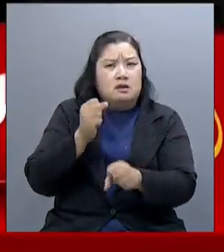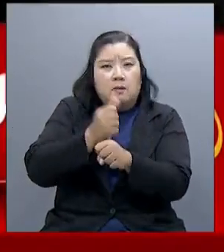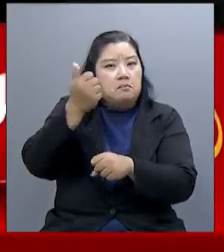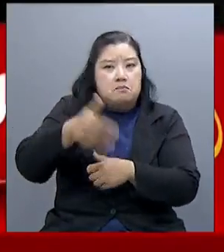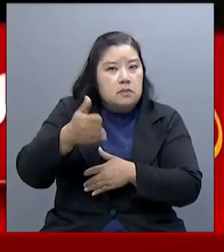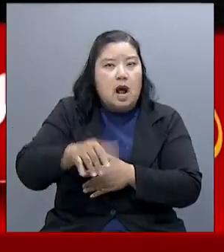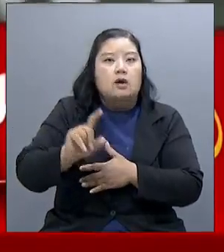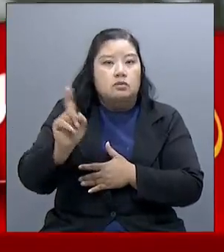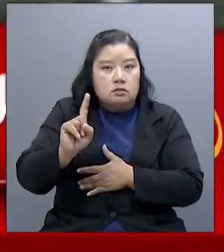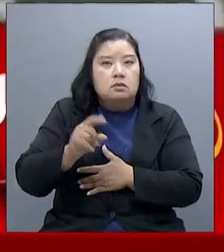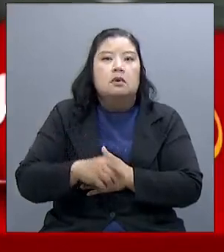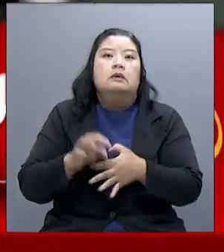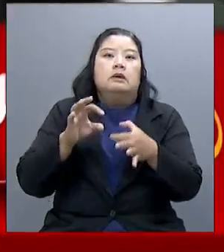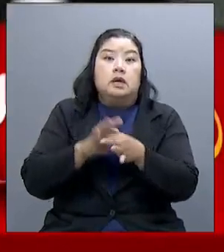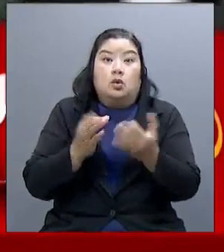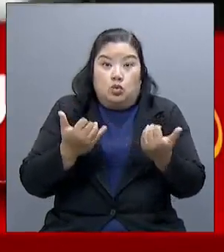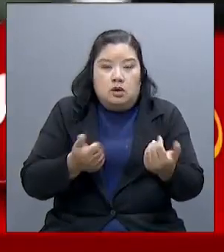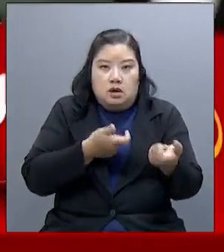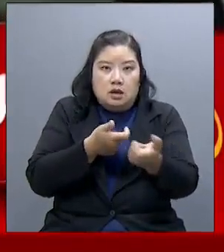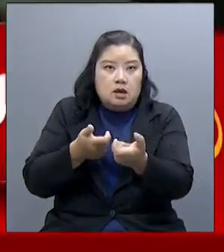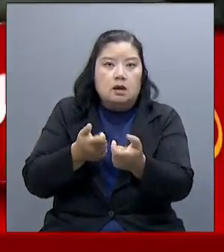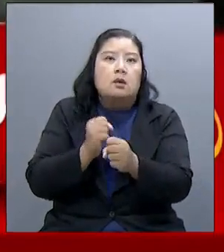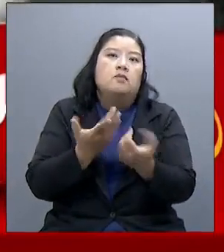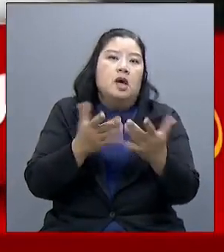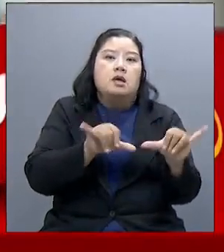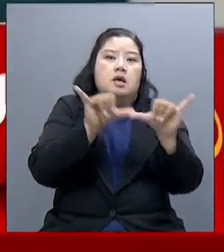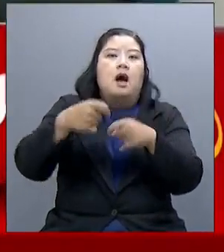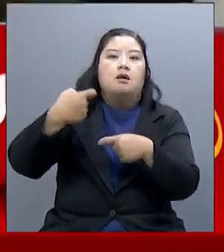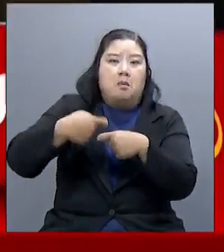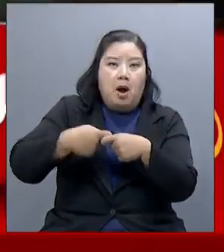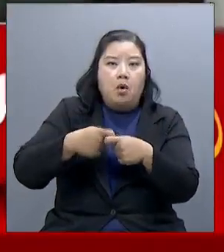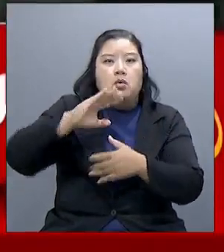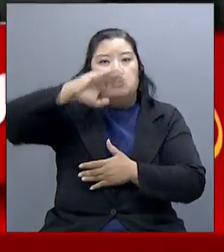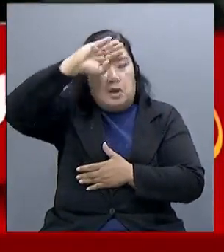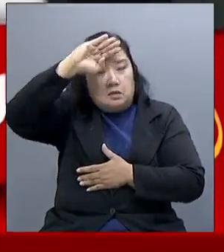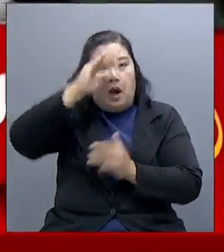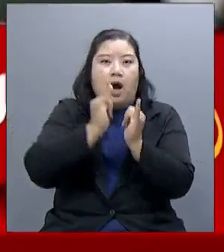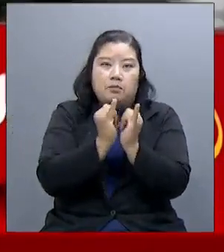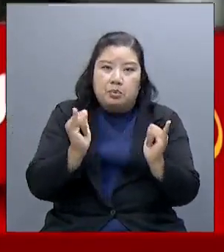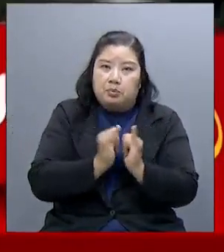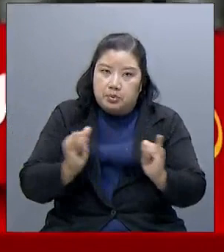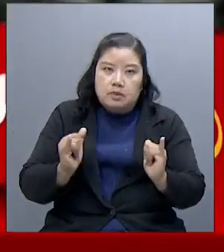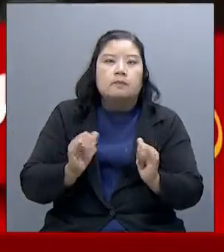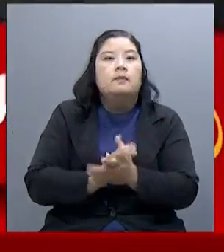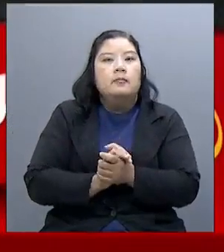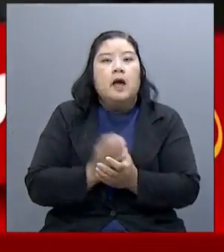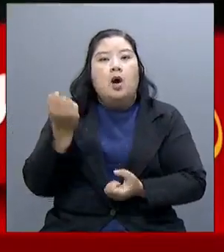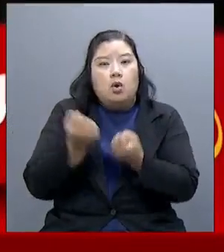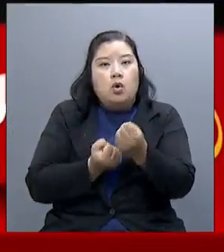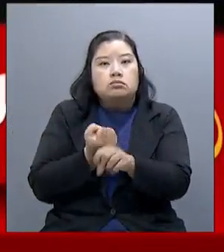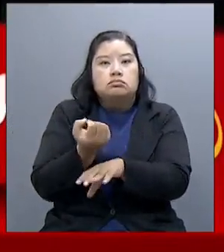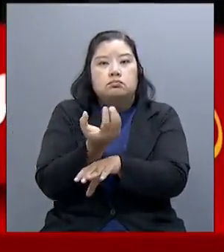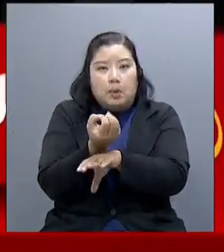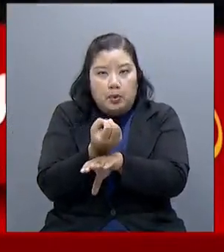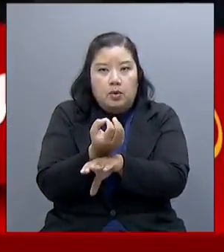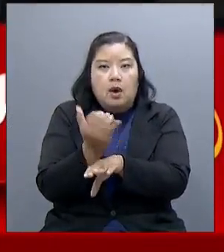นื่องจากความไม่มั่นคงในปัจจุบันภาวะวิกฤตที่ทำให้มีผู้ป่วยจำนวนมากการขาดแคลนรถพยาบาลเจ้าหน้า